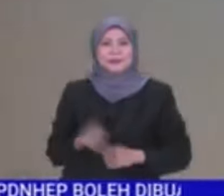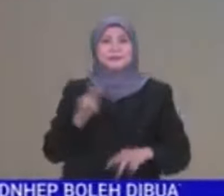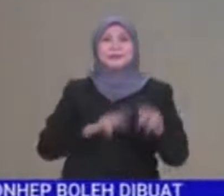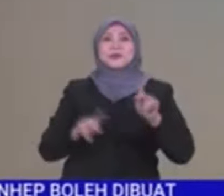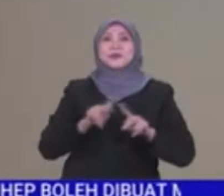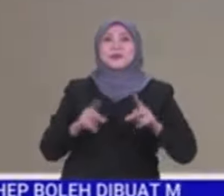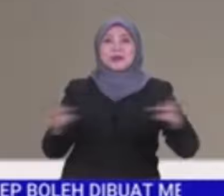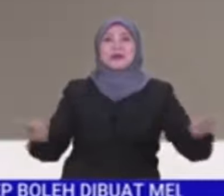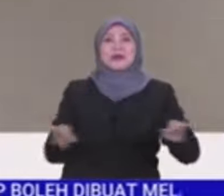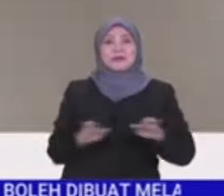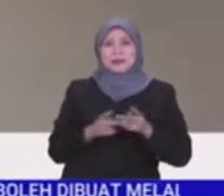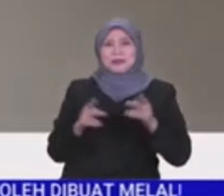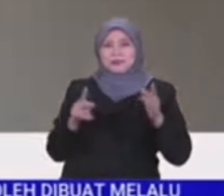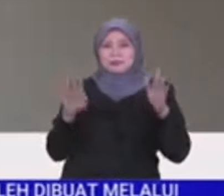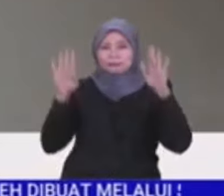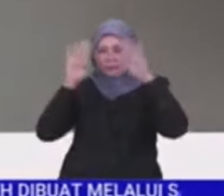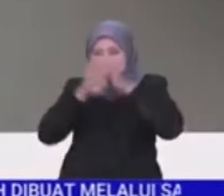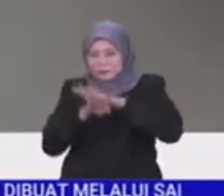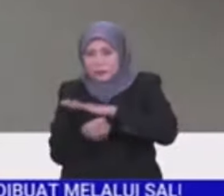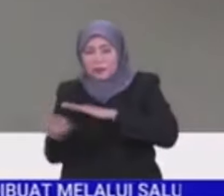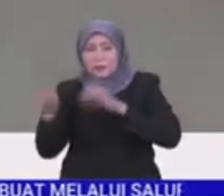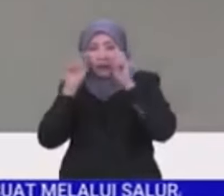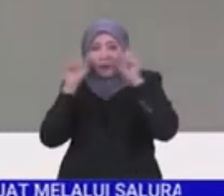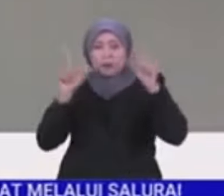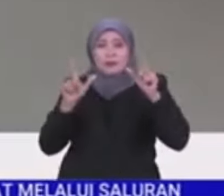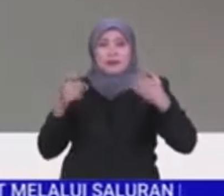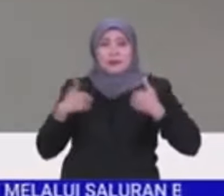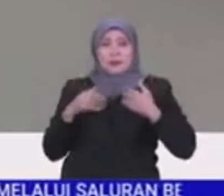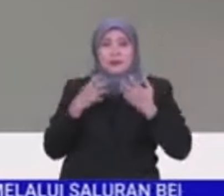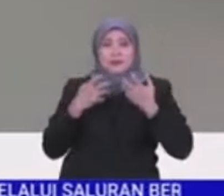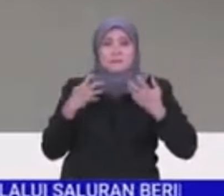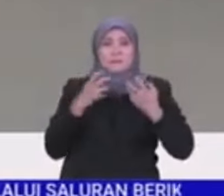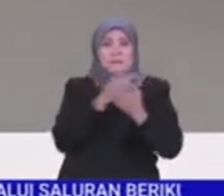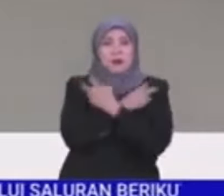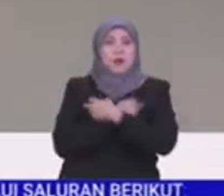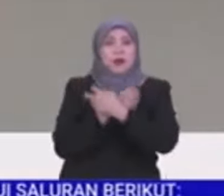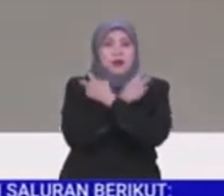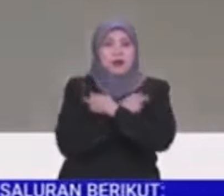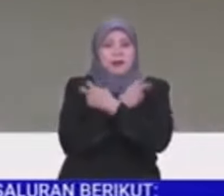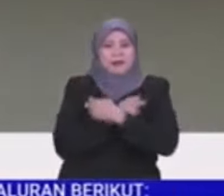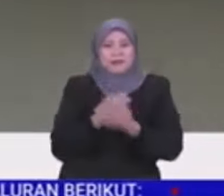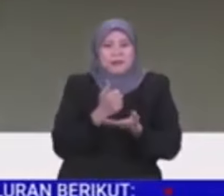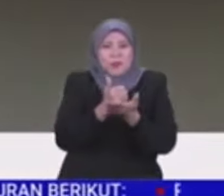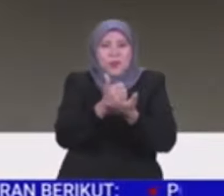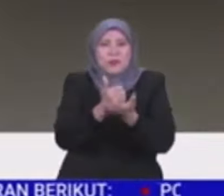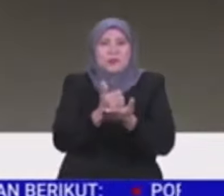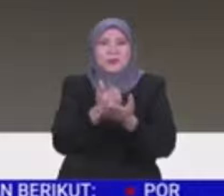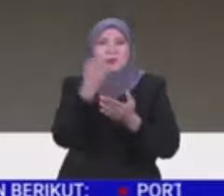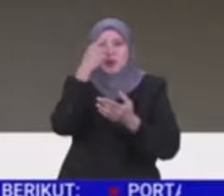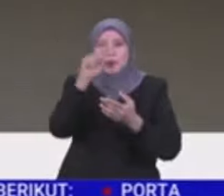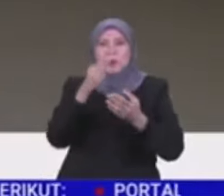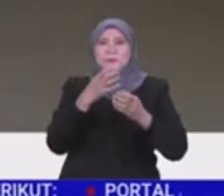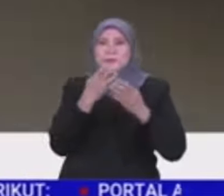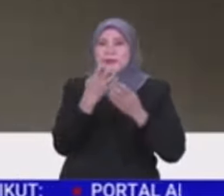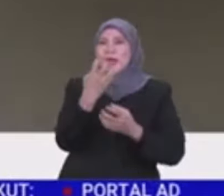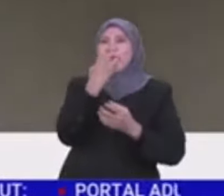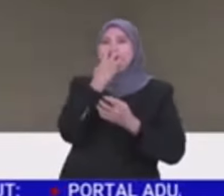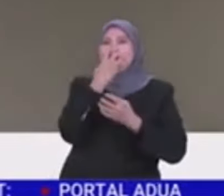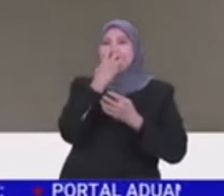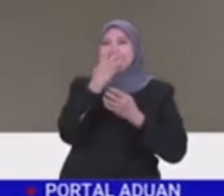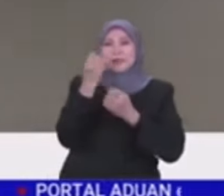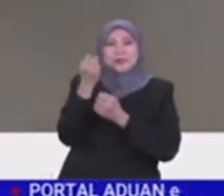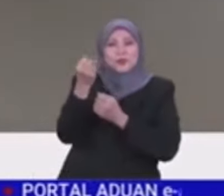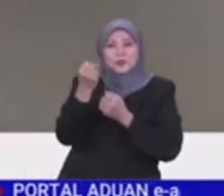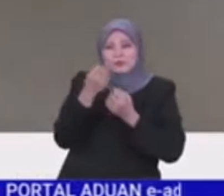Penduduk di sebuah kawasan terpencil di Rusia terkejut didatangi seekor beruang kutub yang meminta tolong supaya melepaskan tin susu di